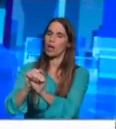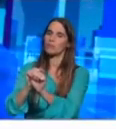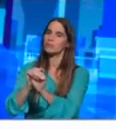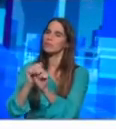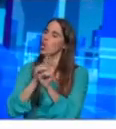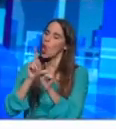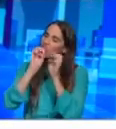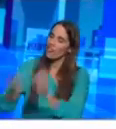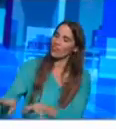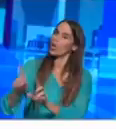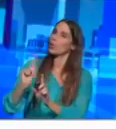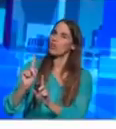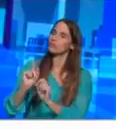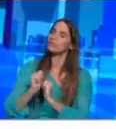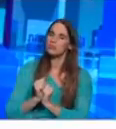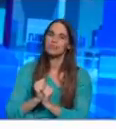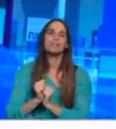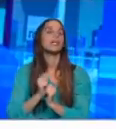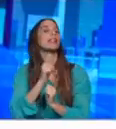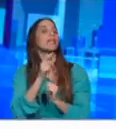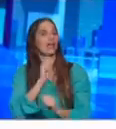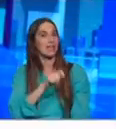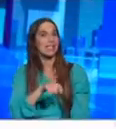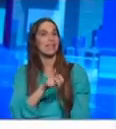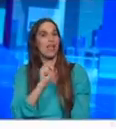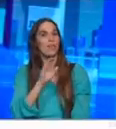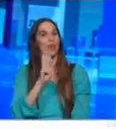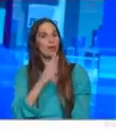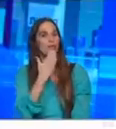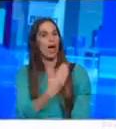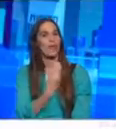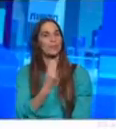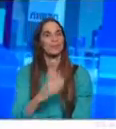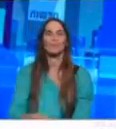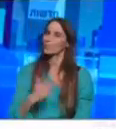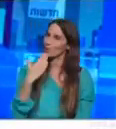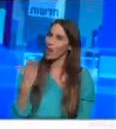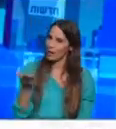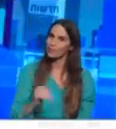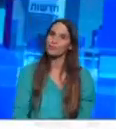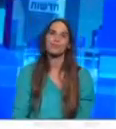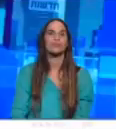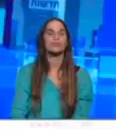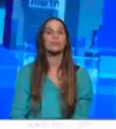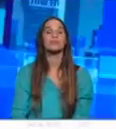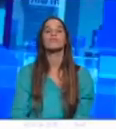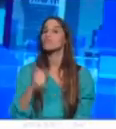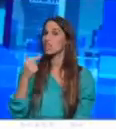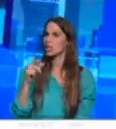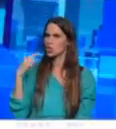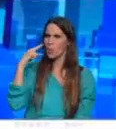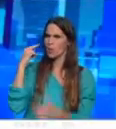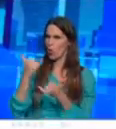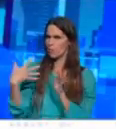ולא נפקיר אותם, בהחלט. חברת הכנסת נאוה בוקר, תודה רבה לך. תודה לך. גלית, שמענו